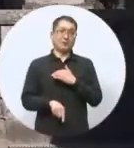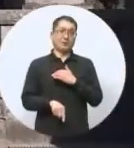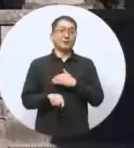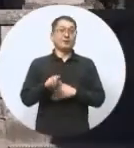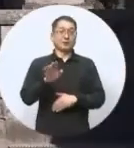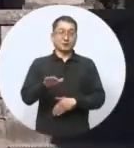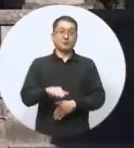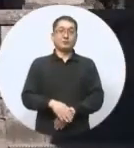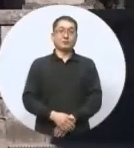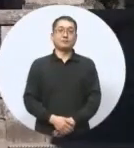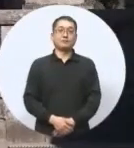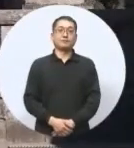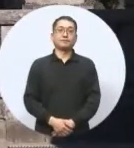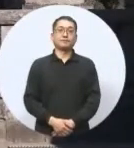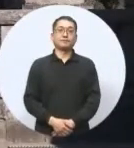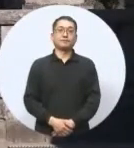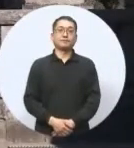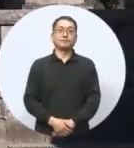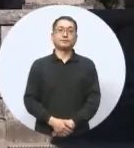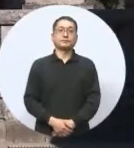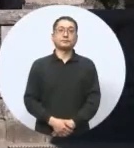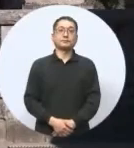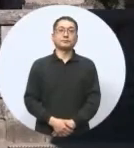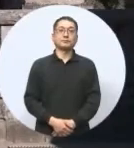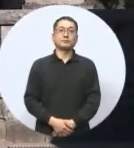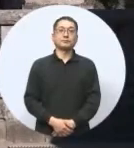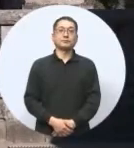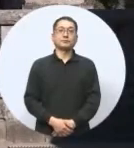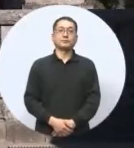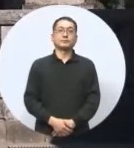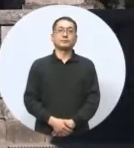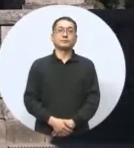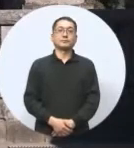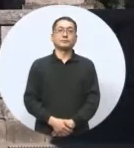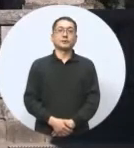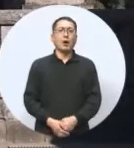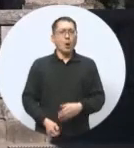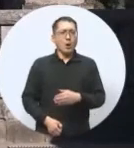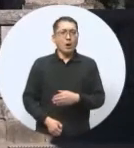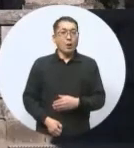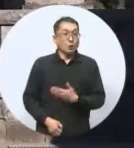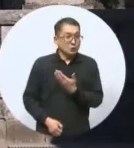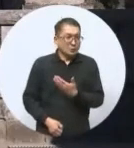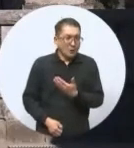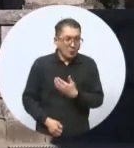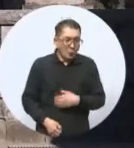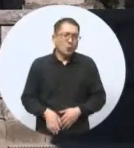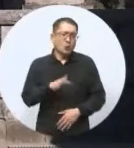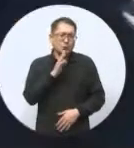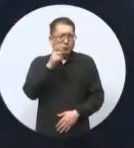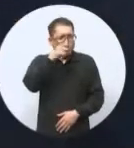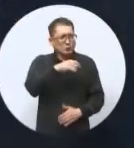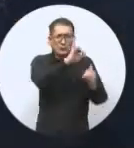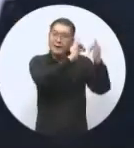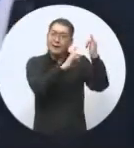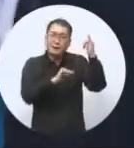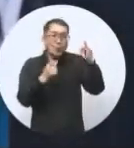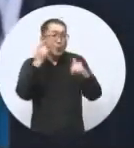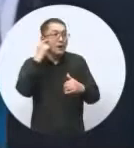って書いてありますね。立てまつるという字に剣上の剣ですね。 これも結構年代を感じる。 そうですね、